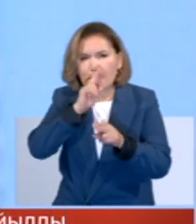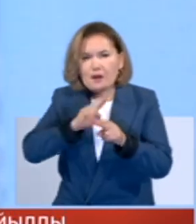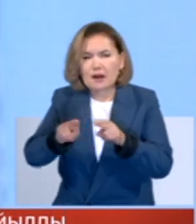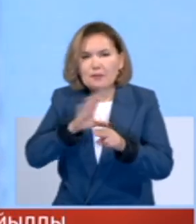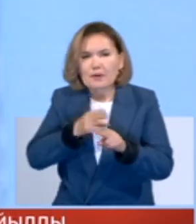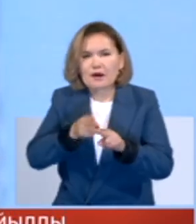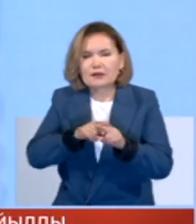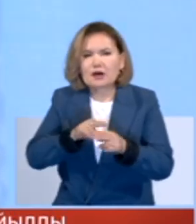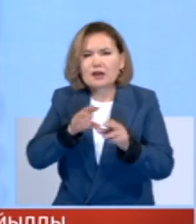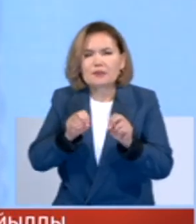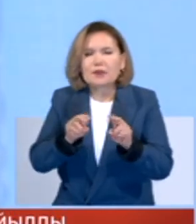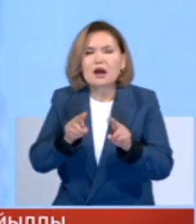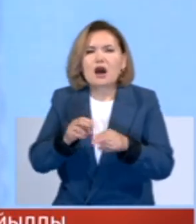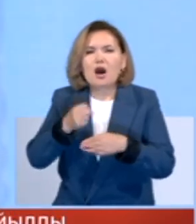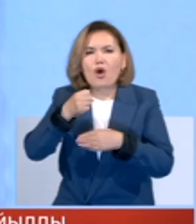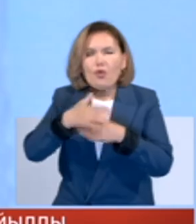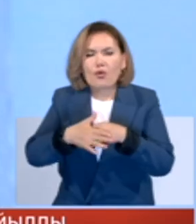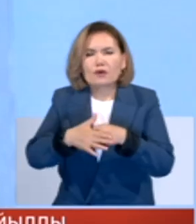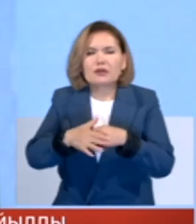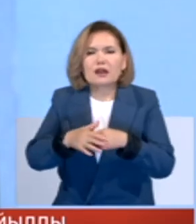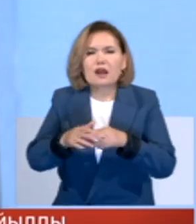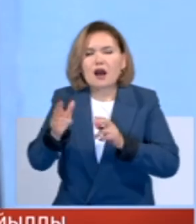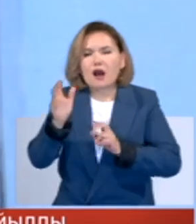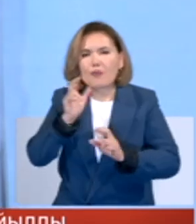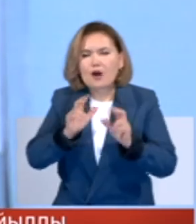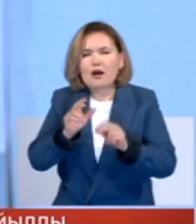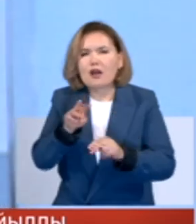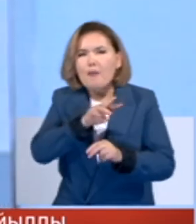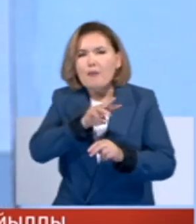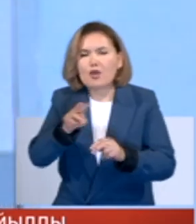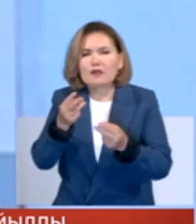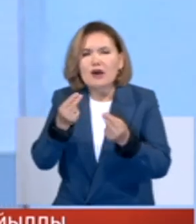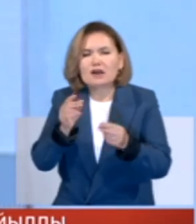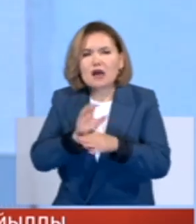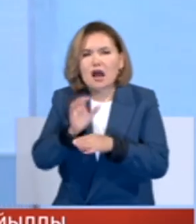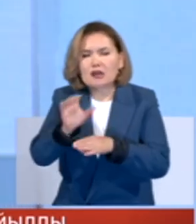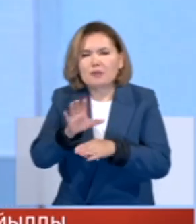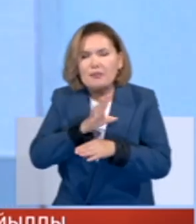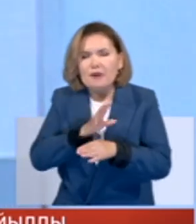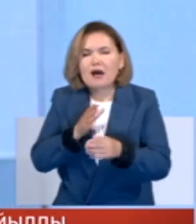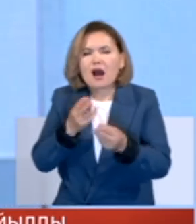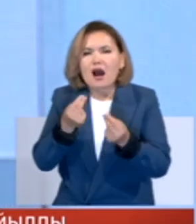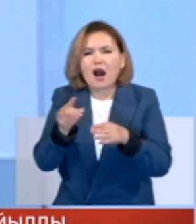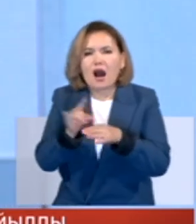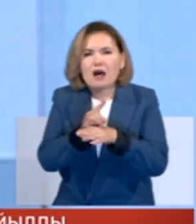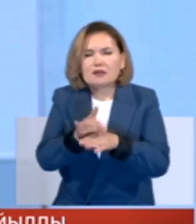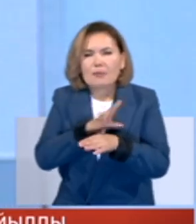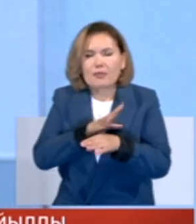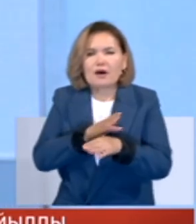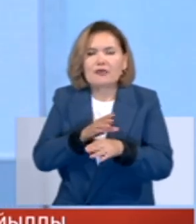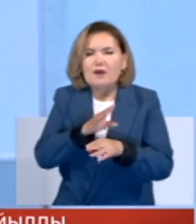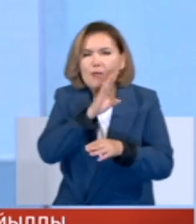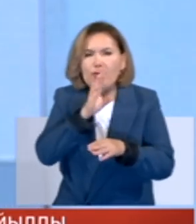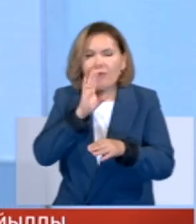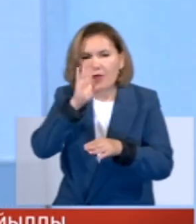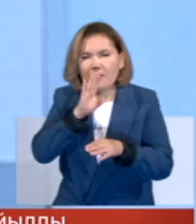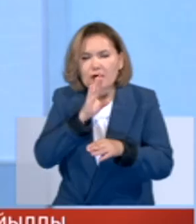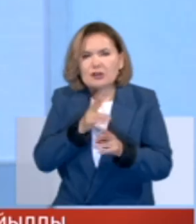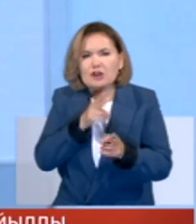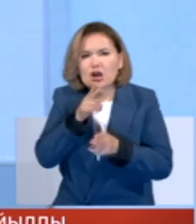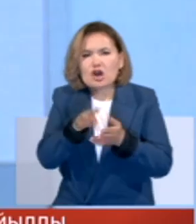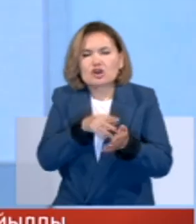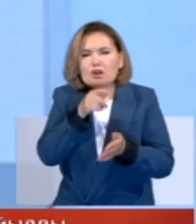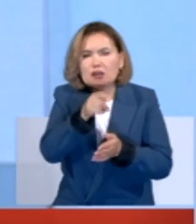Зейін ғой атты оқу орталығына миллиондаған қаржысын құйып сан соғып отыр. Компания тегін оқуға түсіреміз деп сендірген, енді